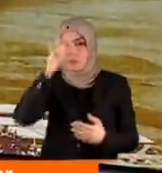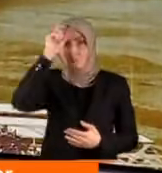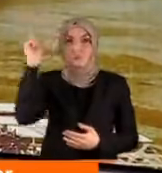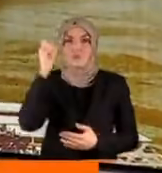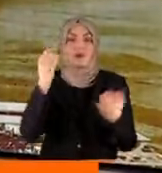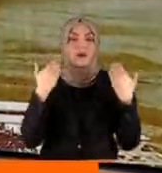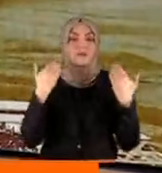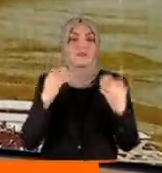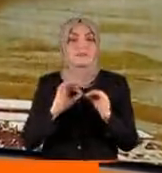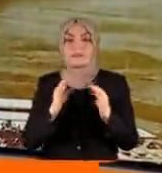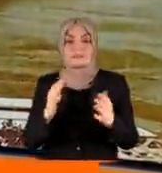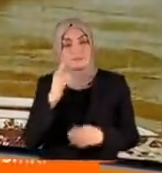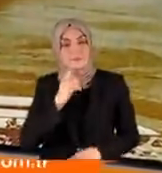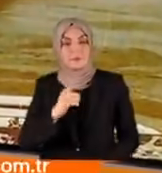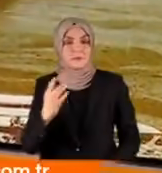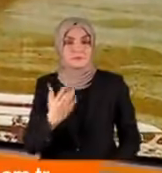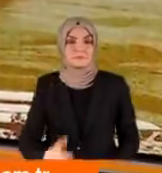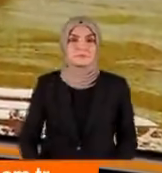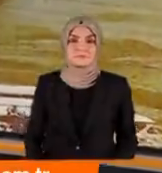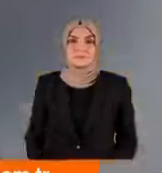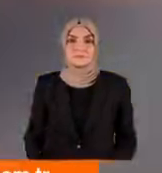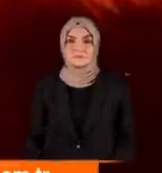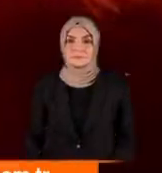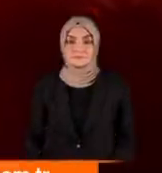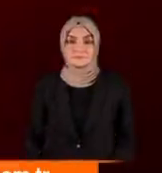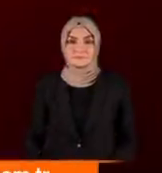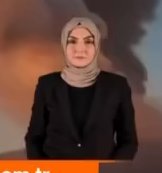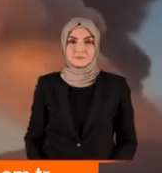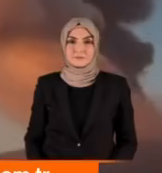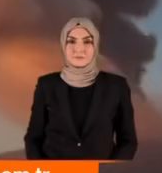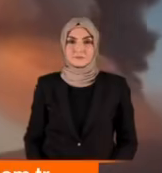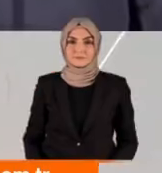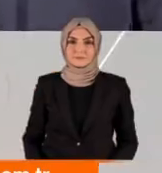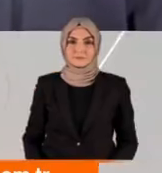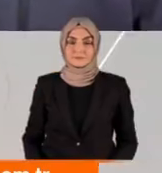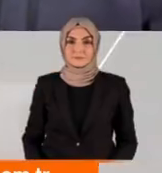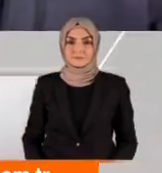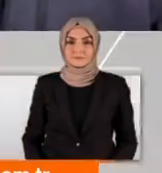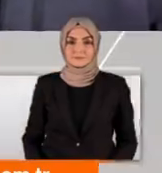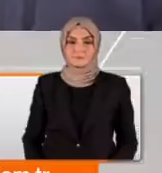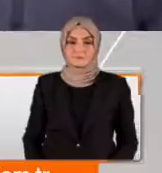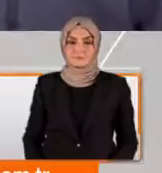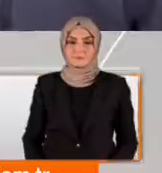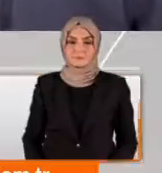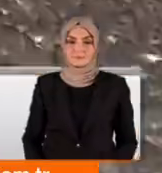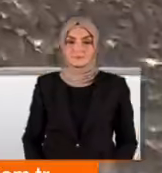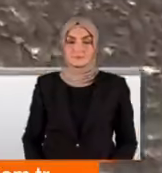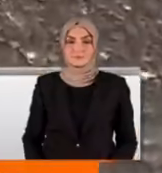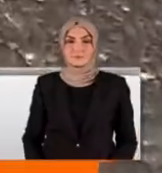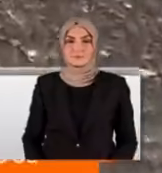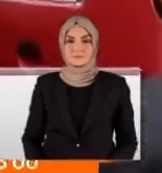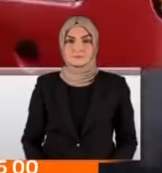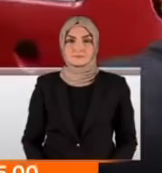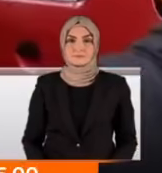nasıl işte yanıtı geliyor abone ol Bu sabah bir uyandık çamur